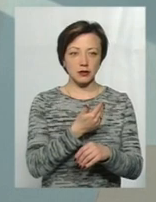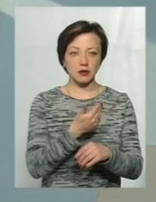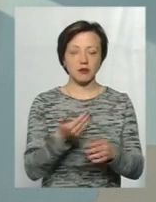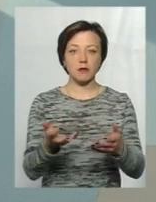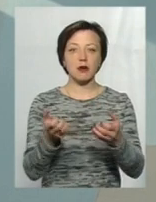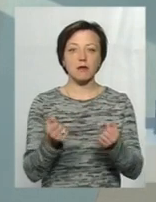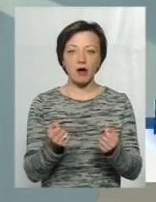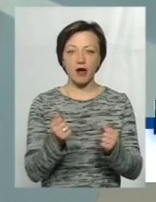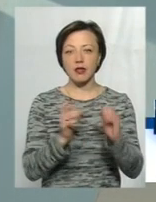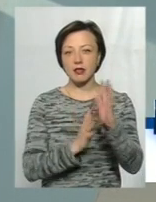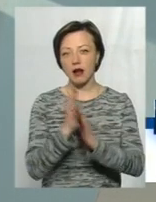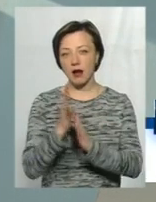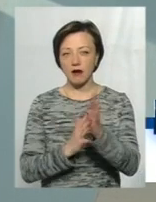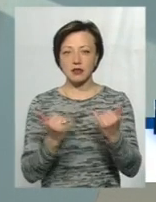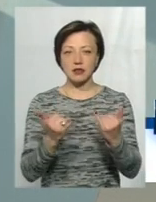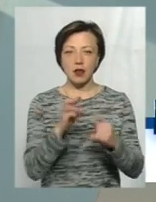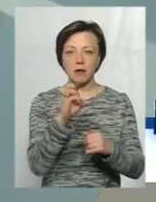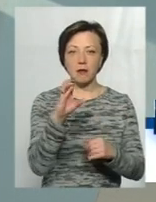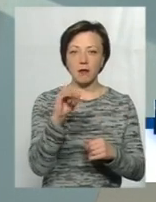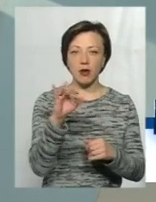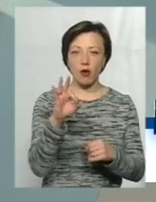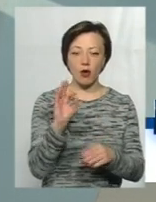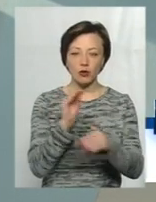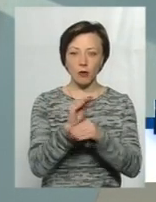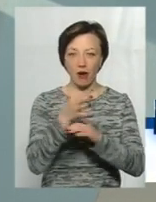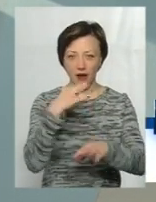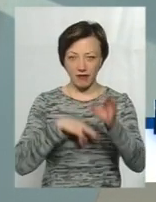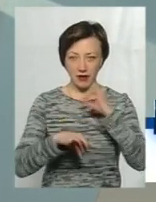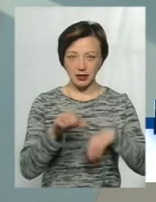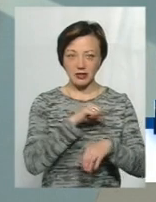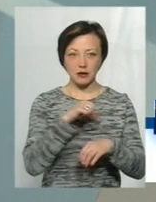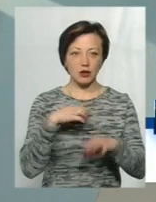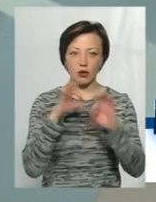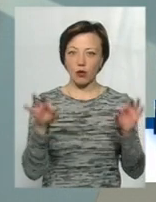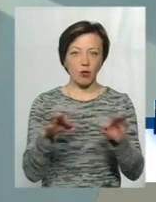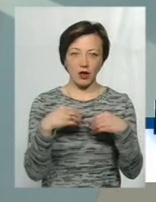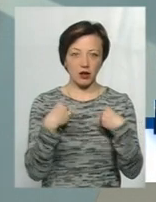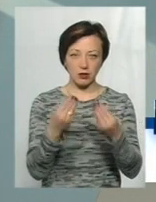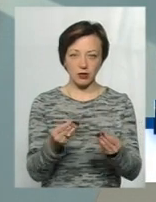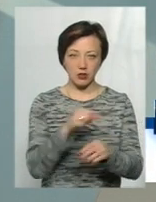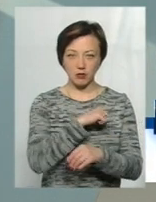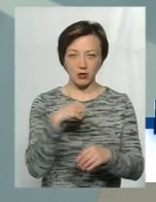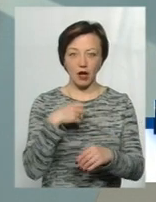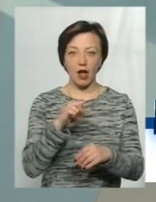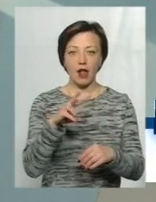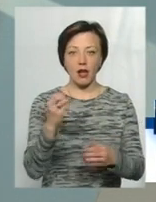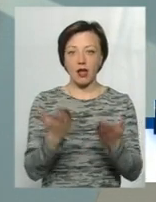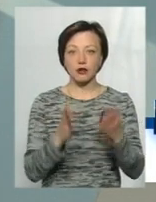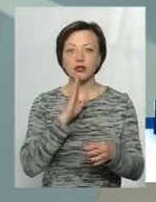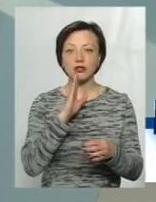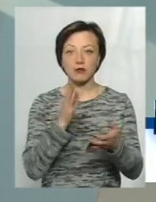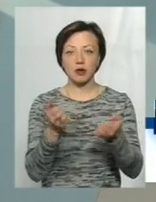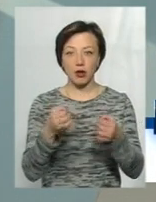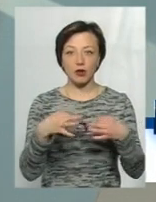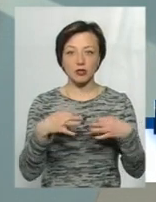приймає якісь там трави, чи зараз біодобавки люблять там приймати самі, я ніколи їх не призначаю самостійно. Проте, якщо жінка їх приймає